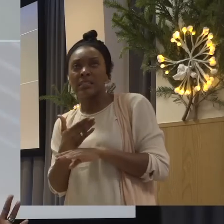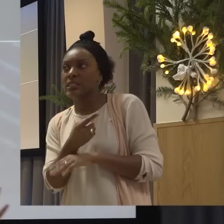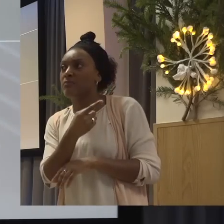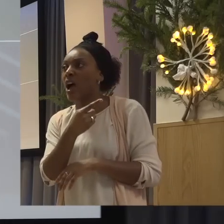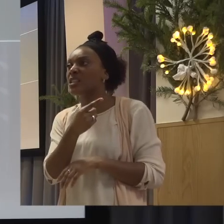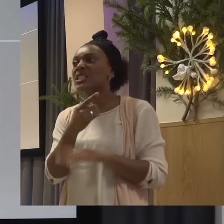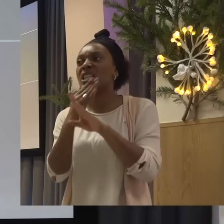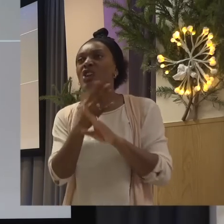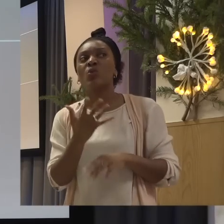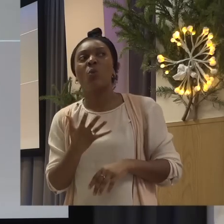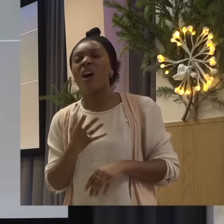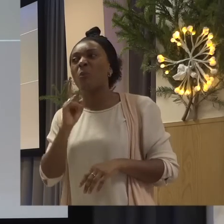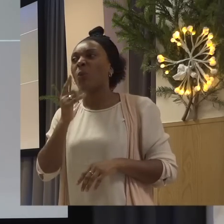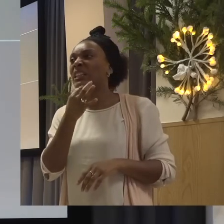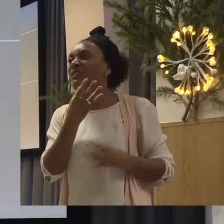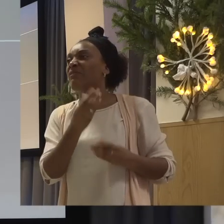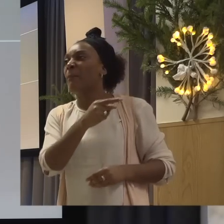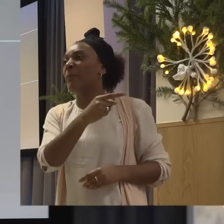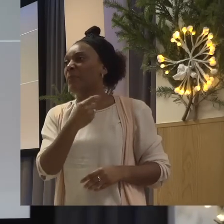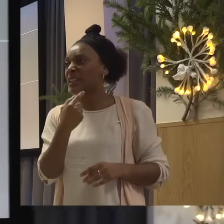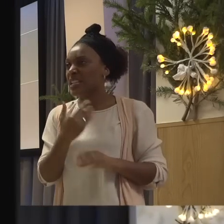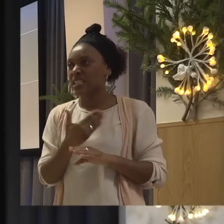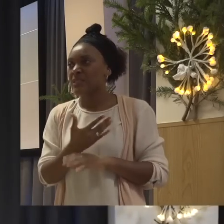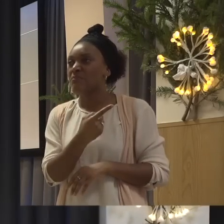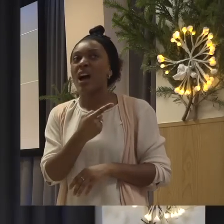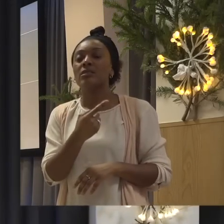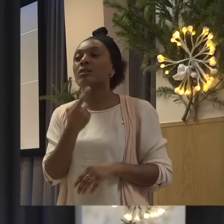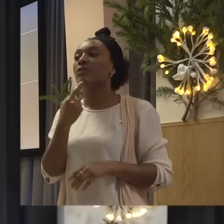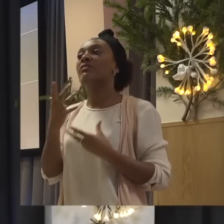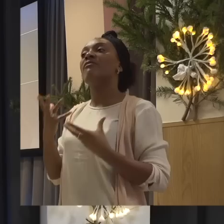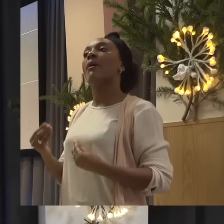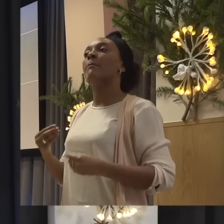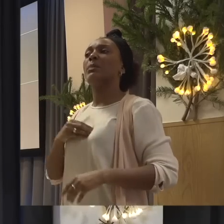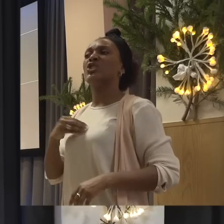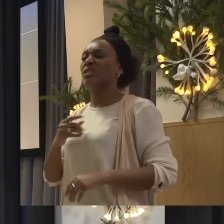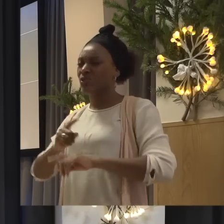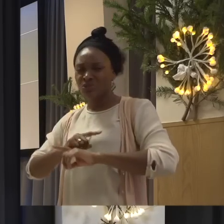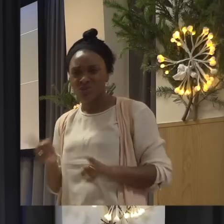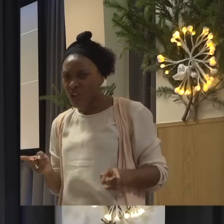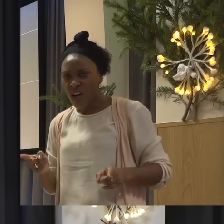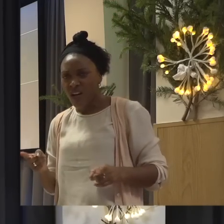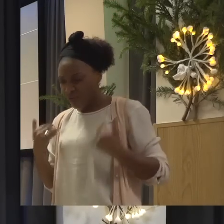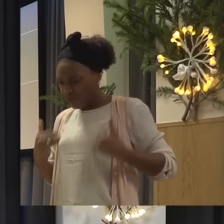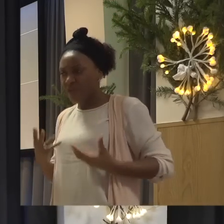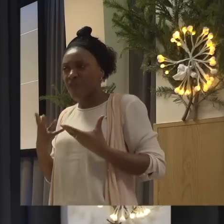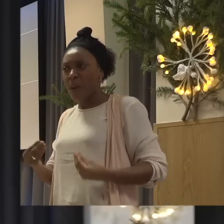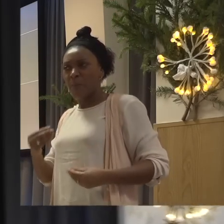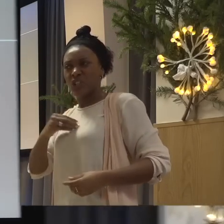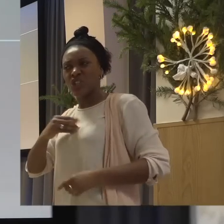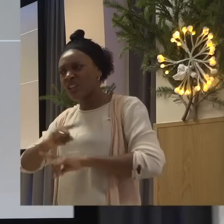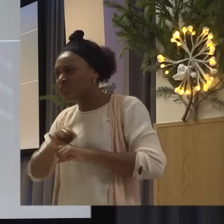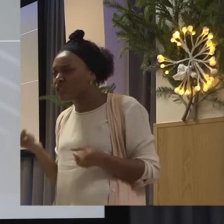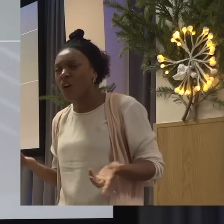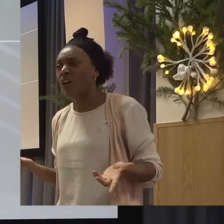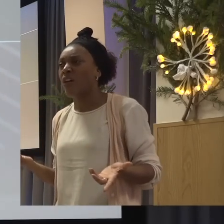Qu'est-ce qu'il cache? Qu'est-ce qui ne va pas? Comme si la faiblesse était un péché. La faiblesse n'est pas un péché. La faiblesse fait